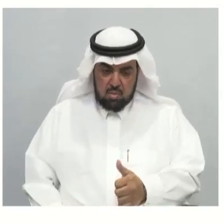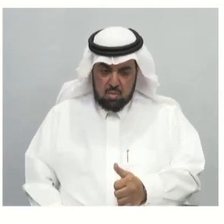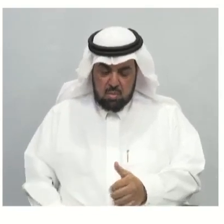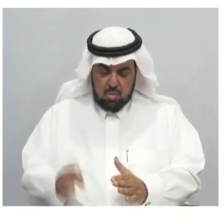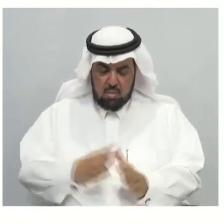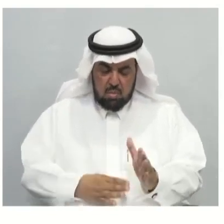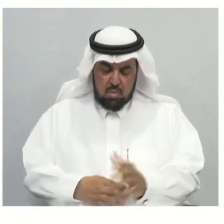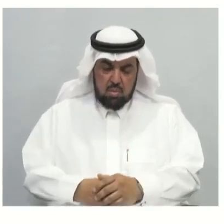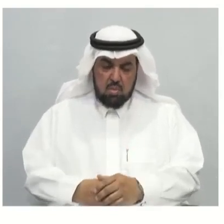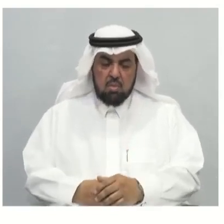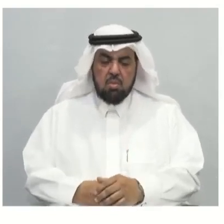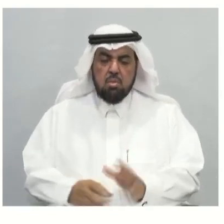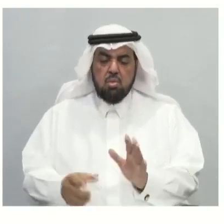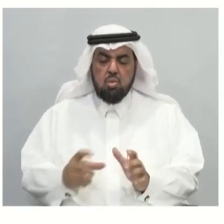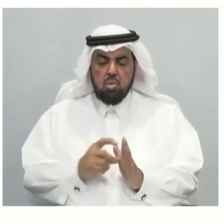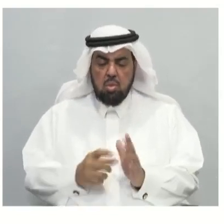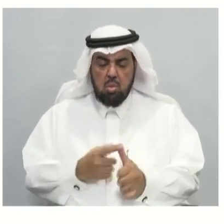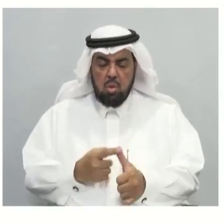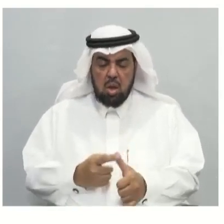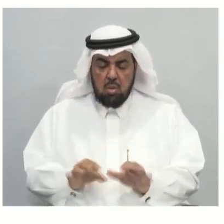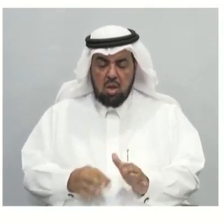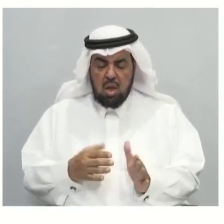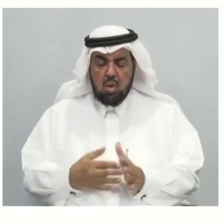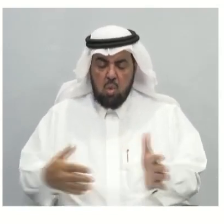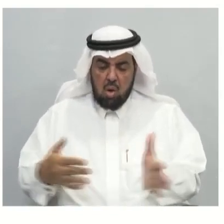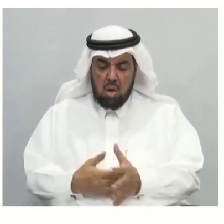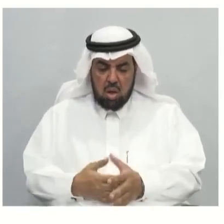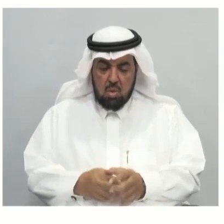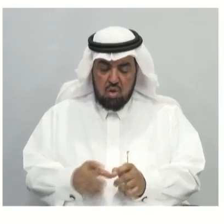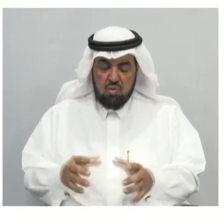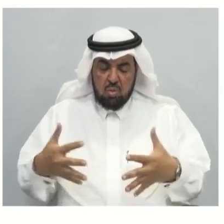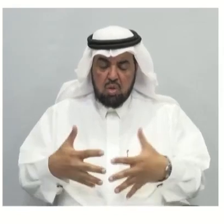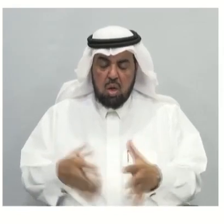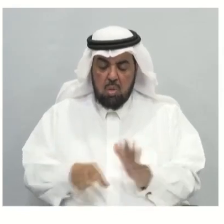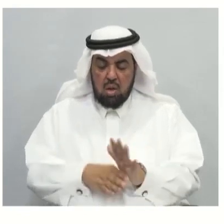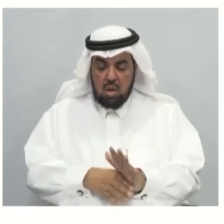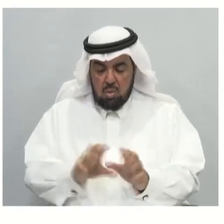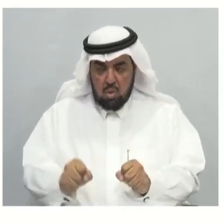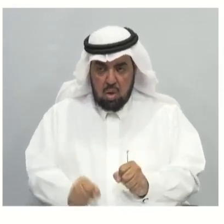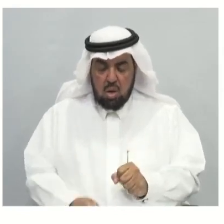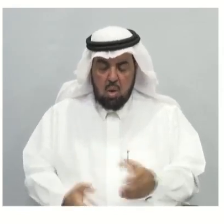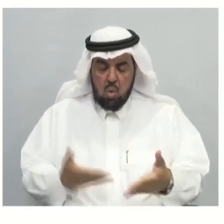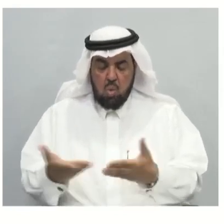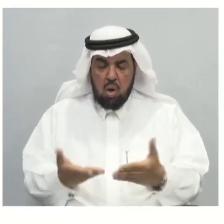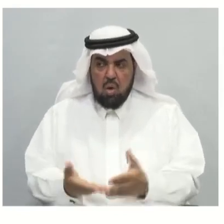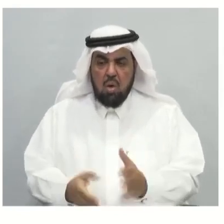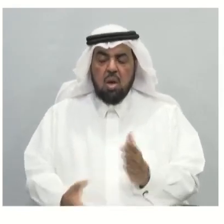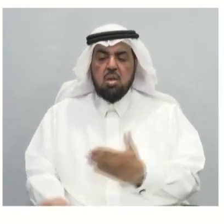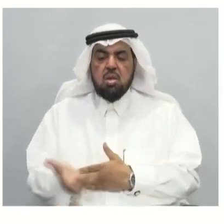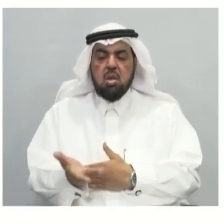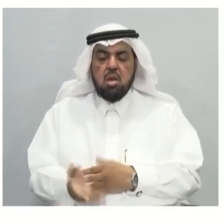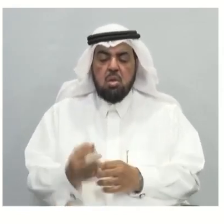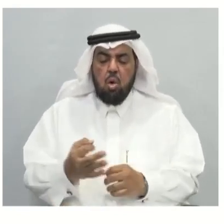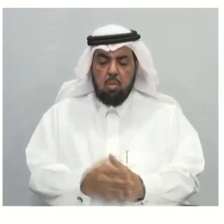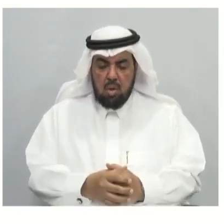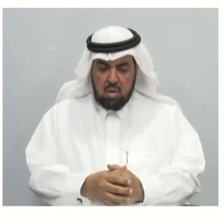الاساسي يتكون من مقدمه ونص رئيس وخاتمه ويصف المشكلات والبيانات التي تم الحصول عليها ويناقش النتائج